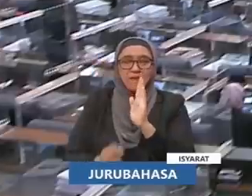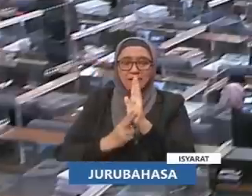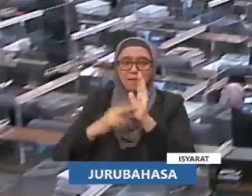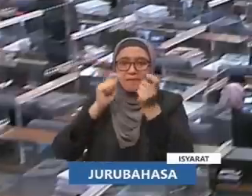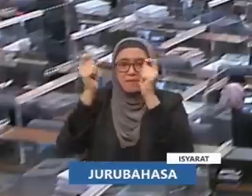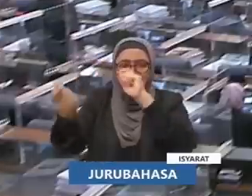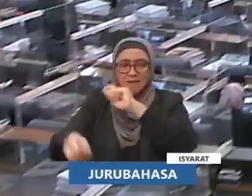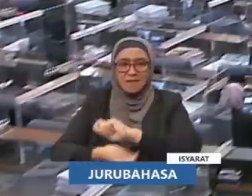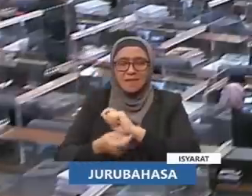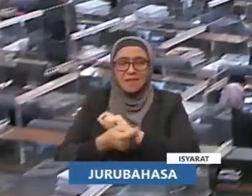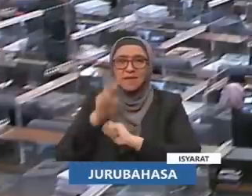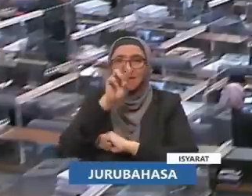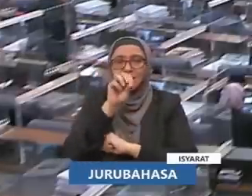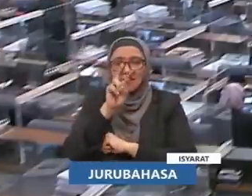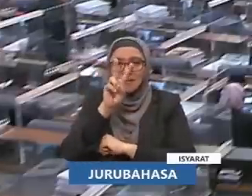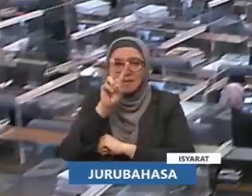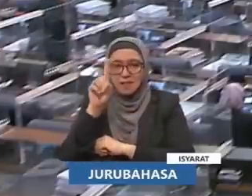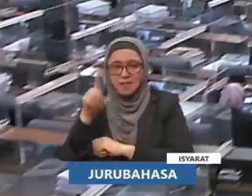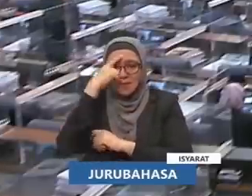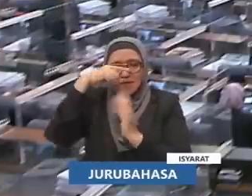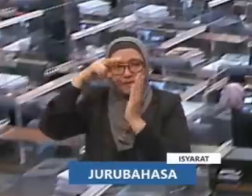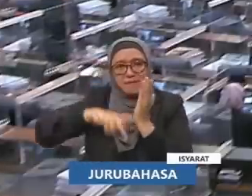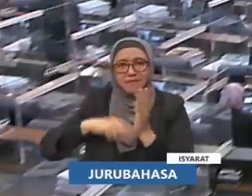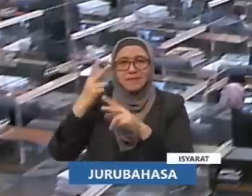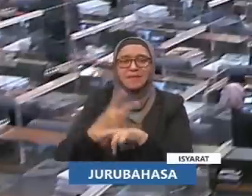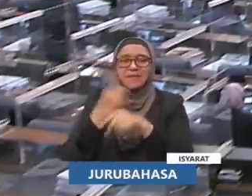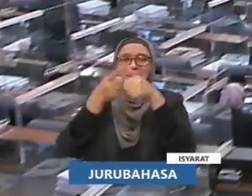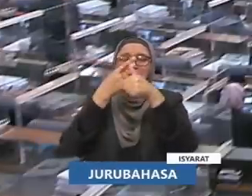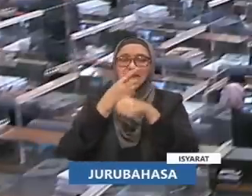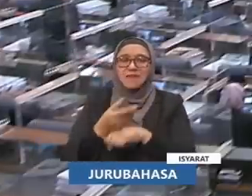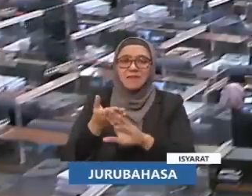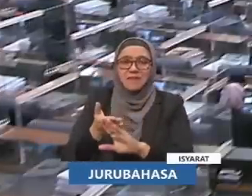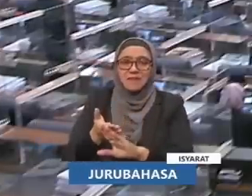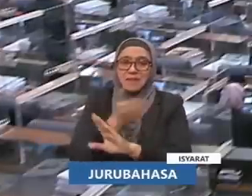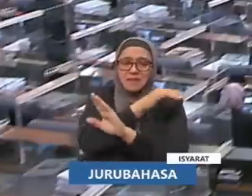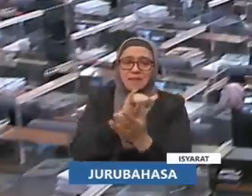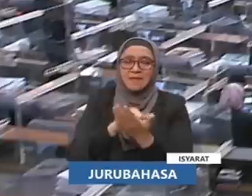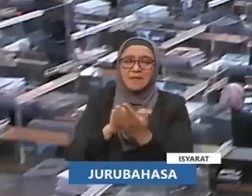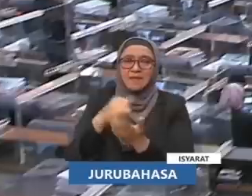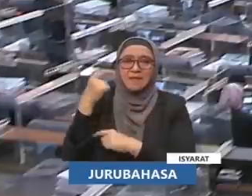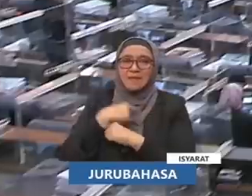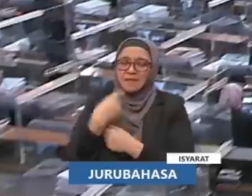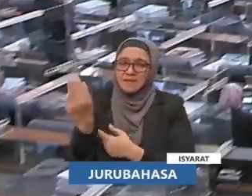Parit. Sungai pun dia kata Parit. Ya? Jadi peluang perniagaan.